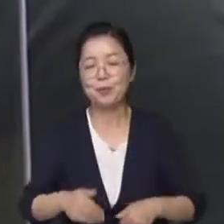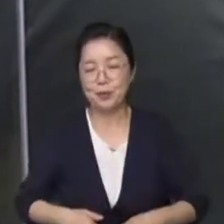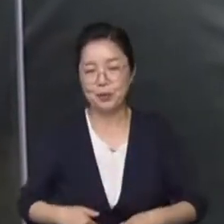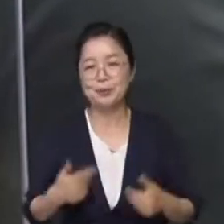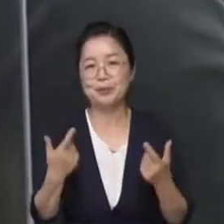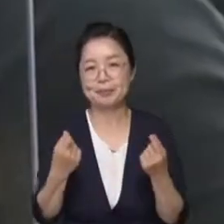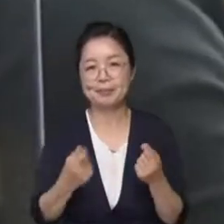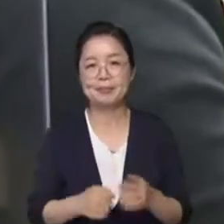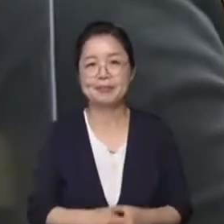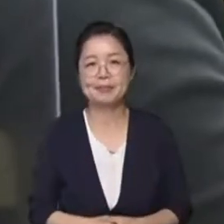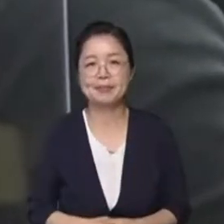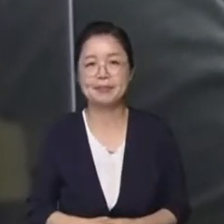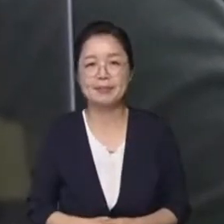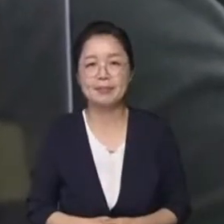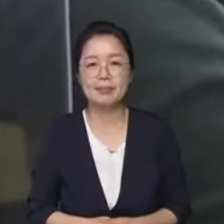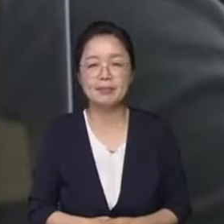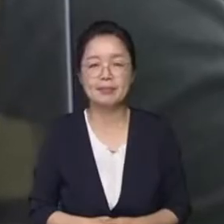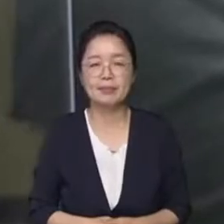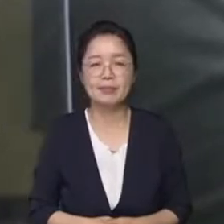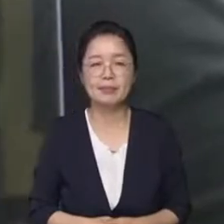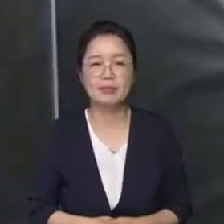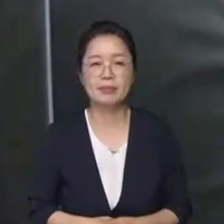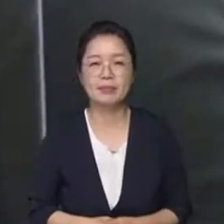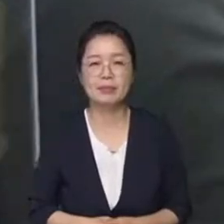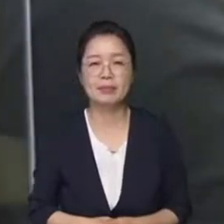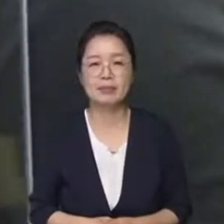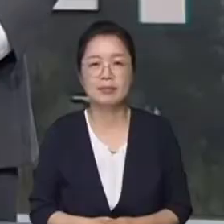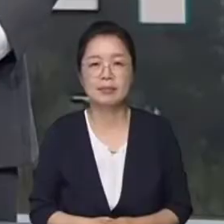때입니다. KBC 고울입니다.